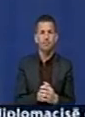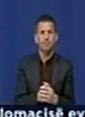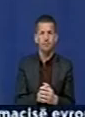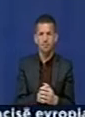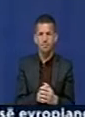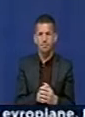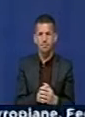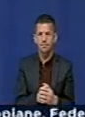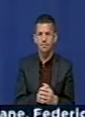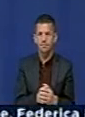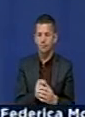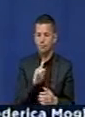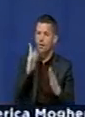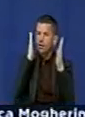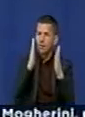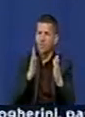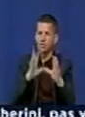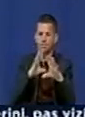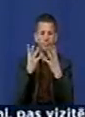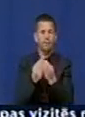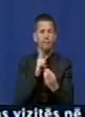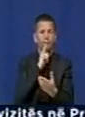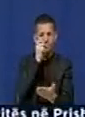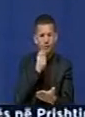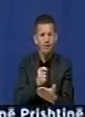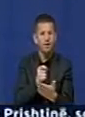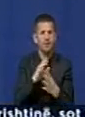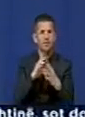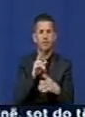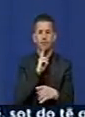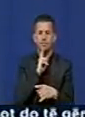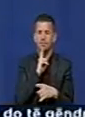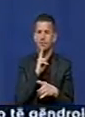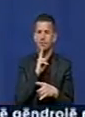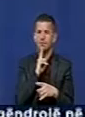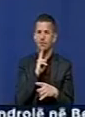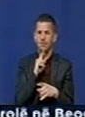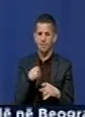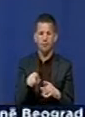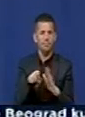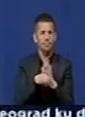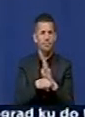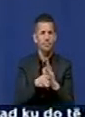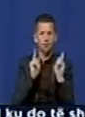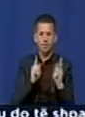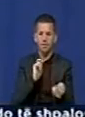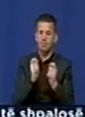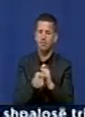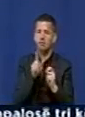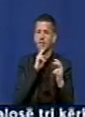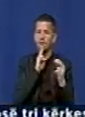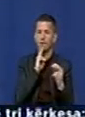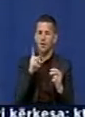thëna. Nuk besoj që do të na bëjë nder dikuj që kjo çështje nga këtu të na kalojë në duart e Këshillit